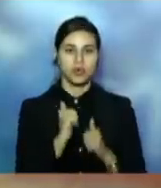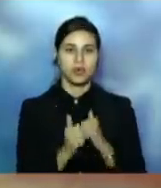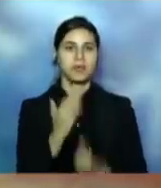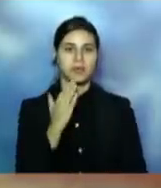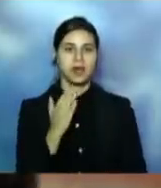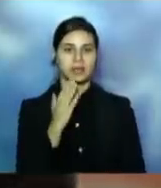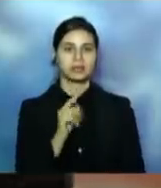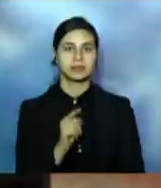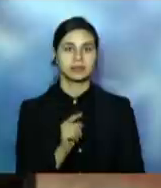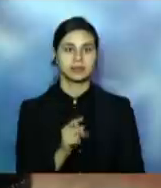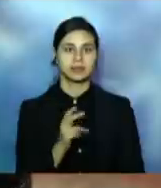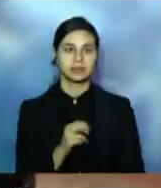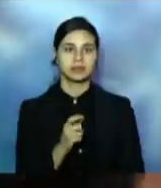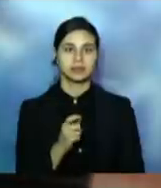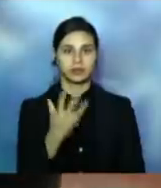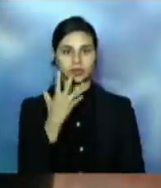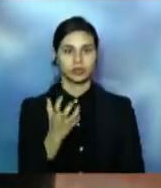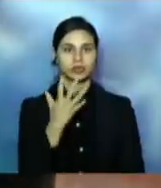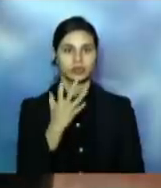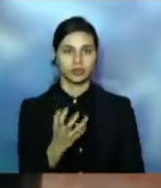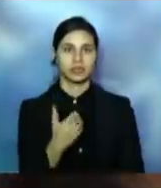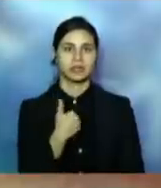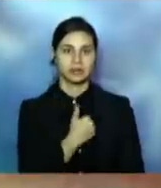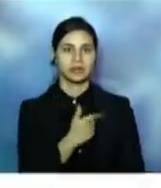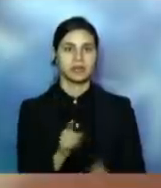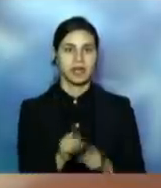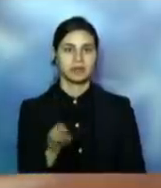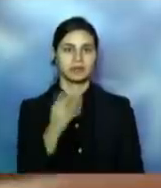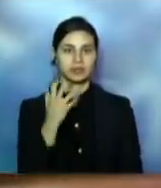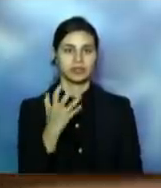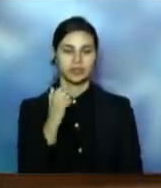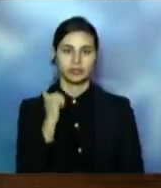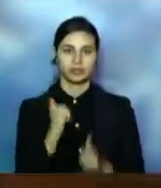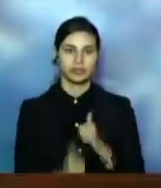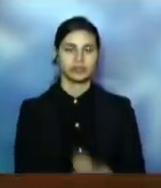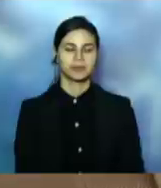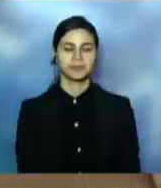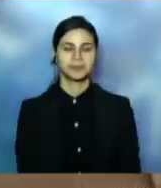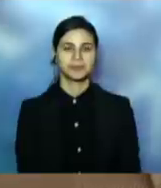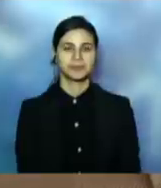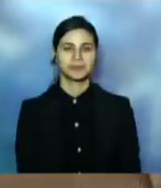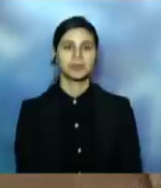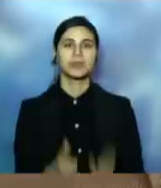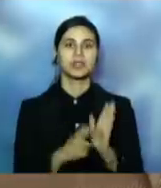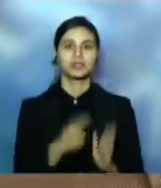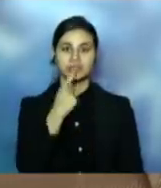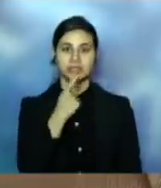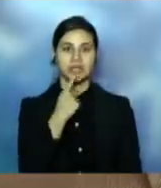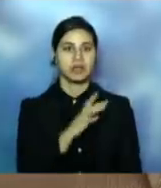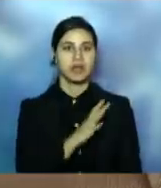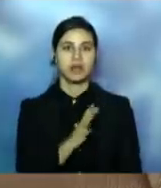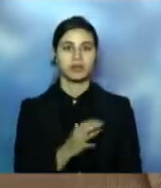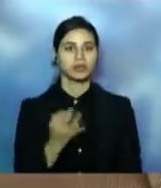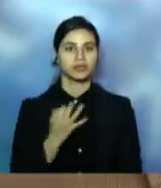მართლა მოიცას რათავს გადაგიღებს, აფუთუ შეიძლება. ჩიკ. 7 წელიწადი არ მყავდა